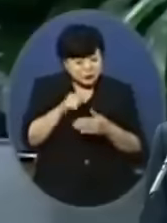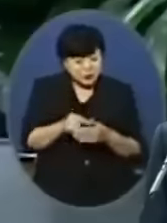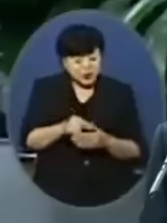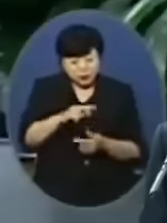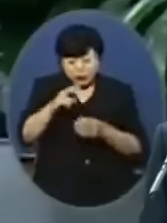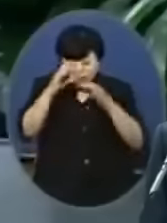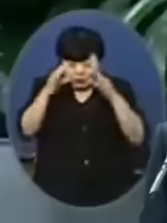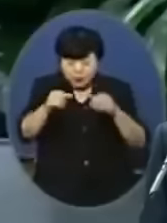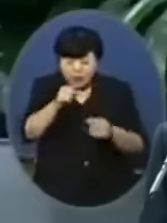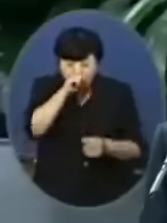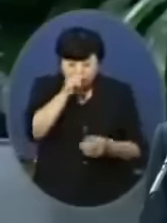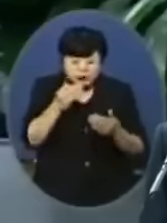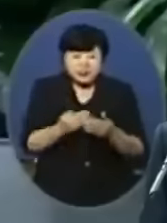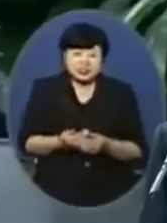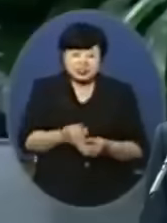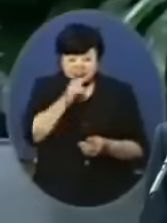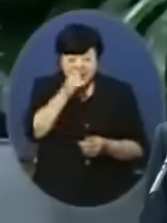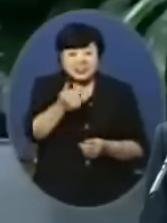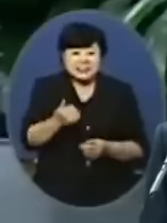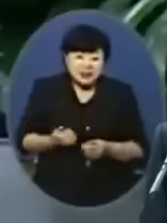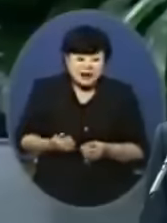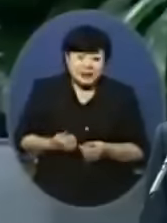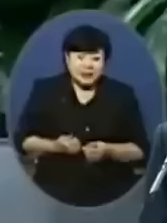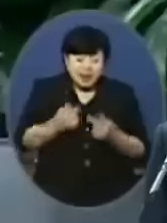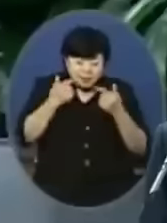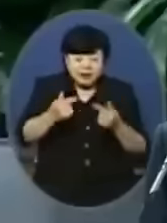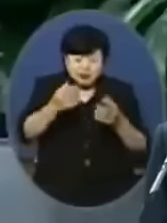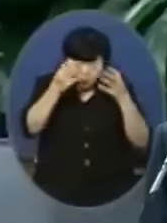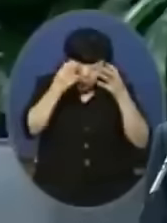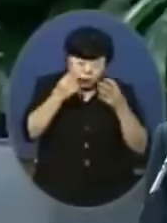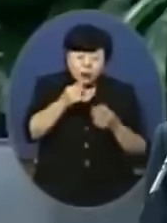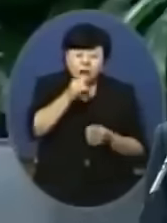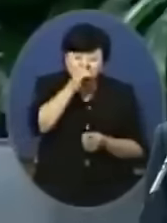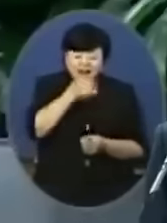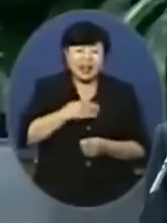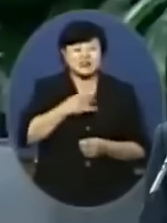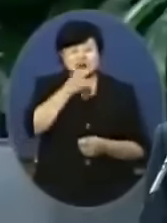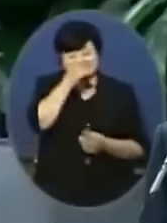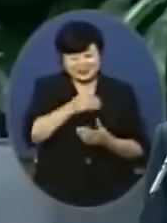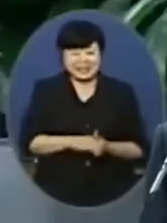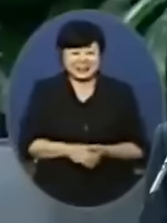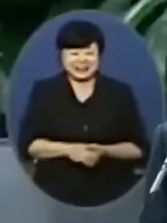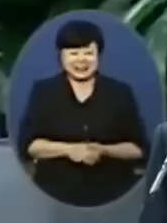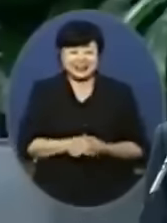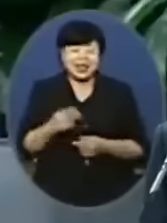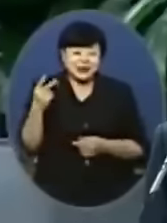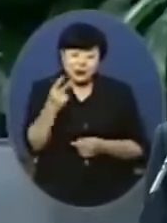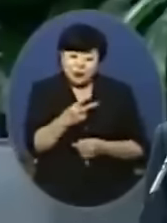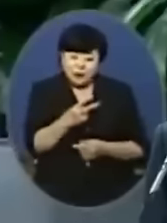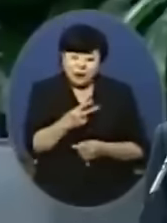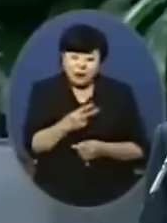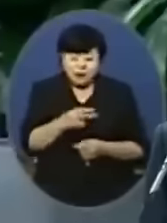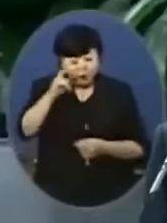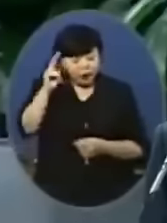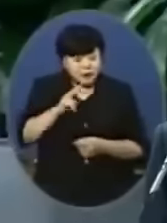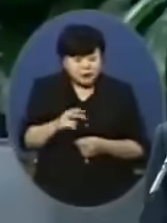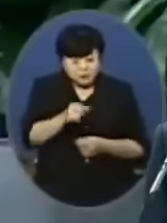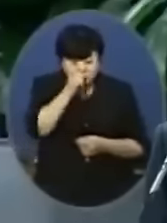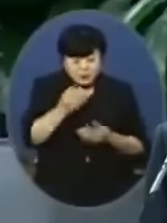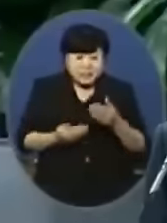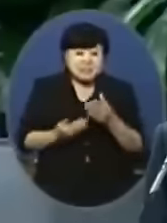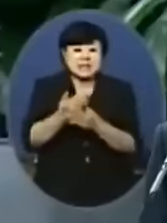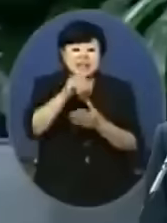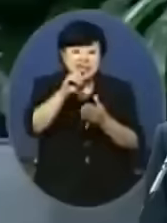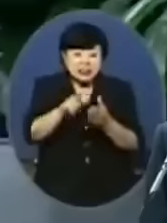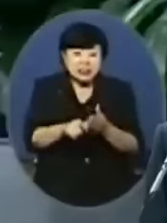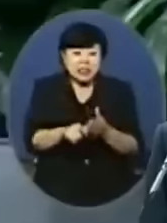돌아보면 좋은 일이 있기 전에 반드시 고통이 있었다는 것을 알 수 있는 것입니다. 그리고 또 갑자기 좋은 일이